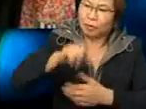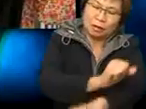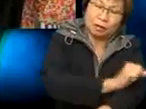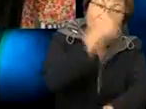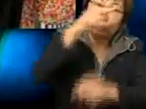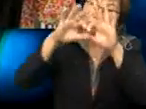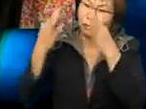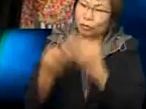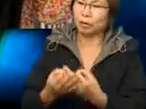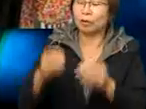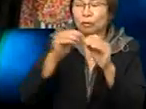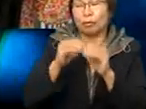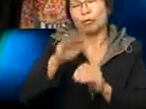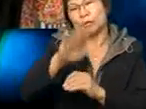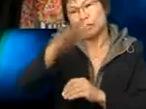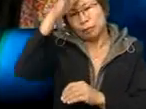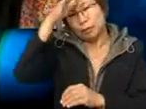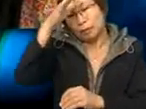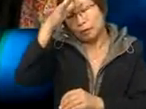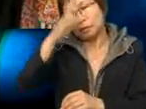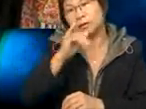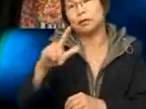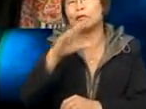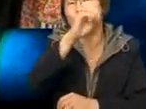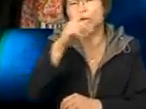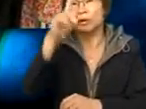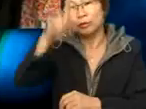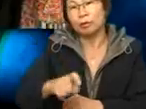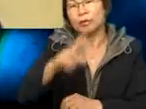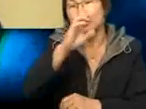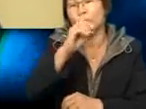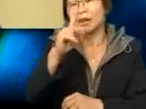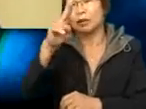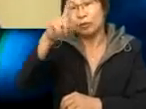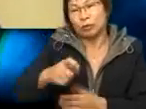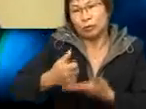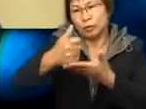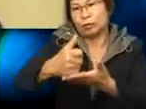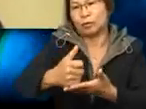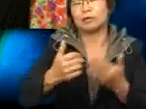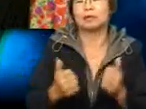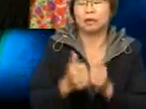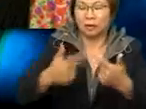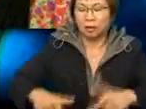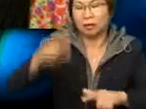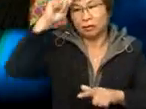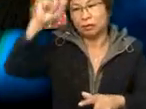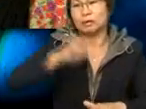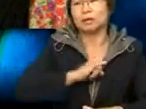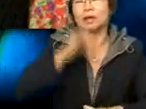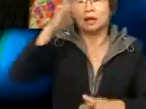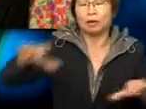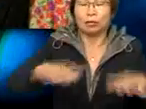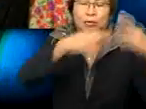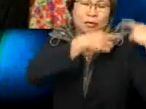keluarga. Lebih-lebih lagi ayah kamu tu orang kurang upaya. Jadi kamu kenalah bantu dia. InsyaAllah, makcik. Saya akan jalankan tanggungjawab